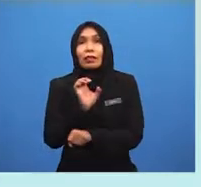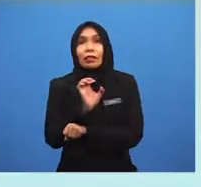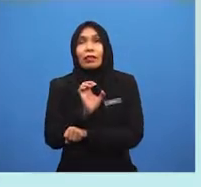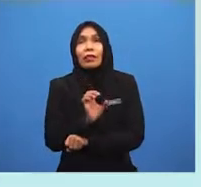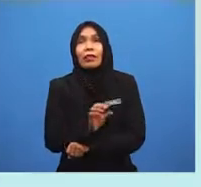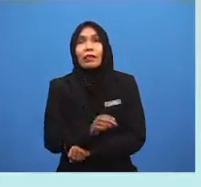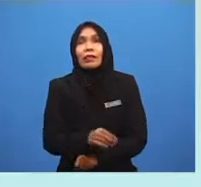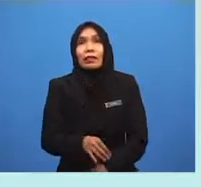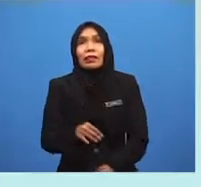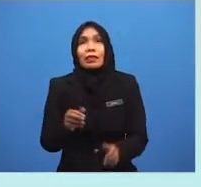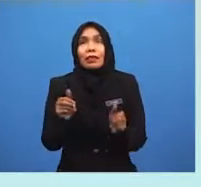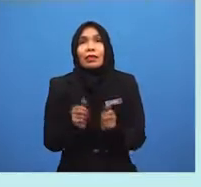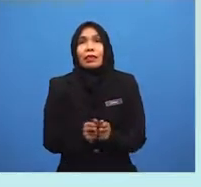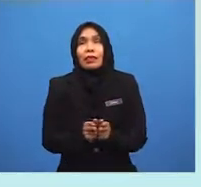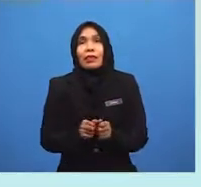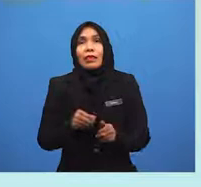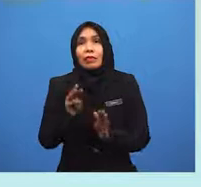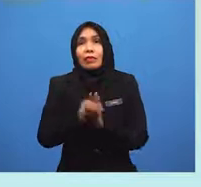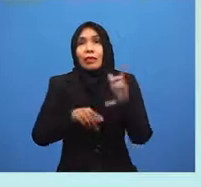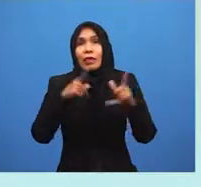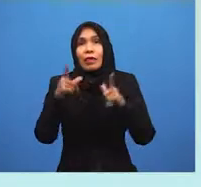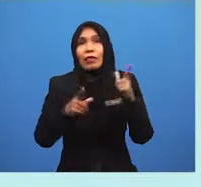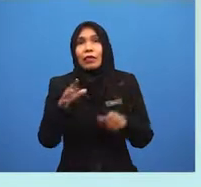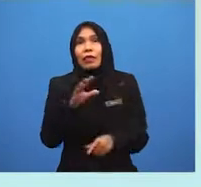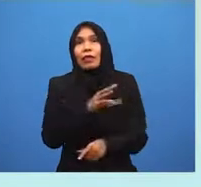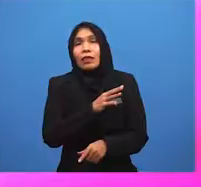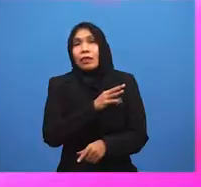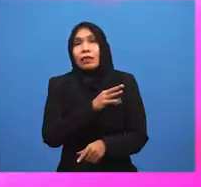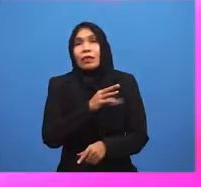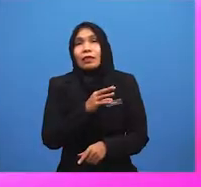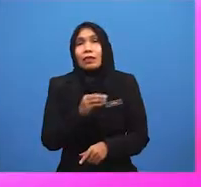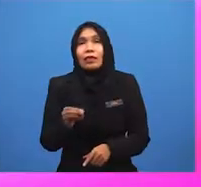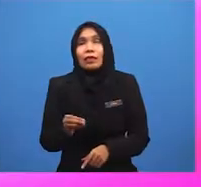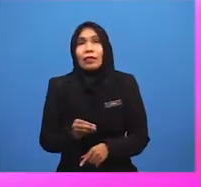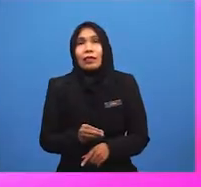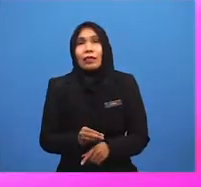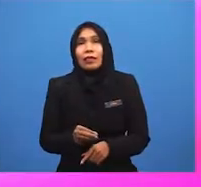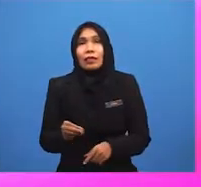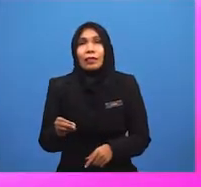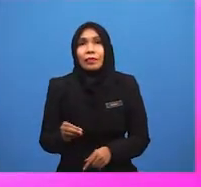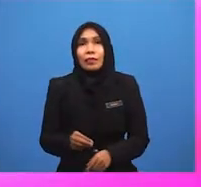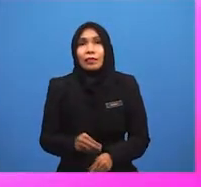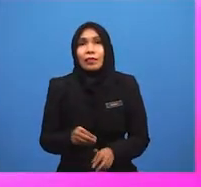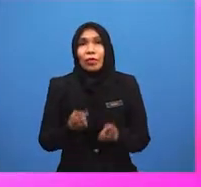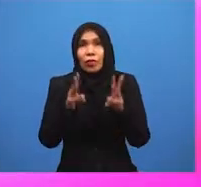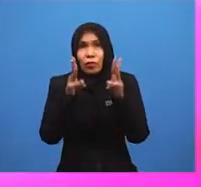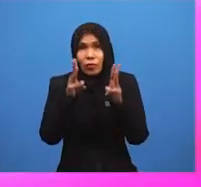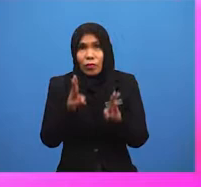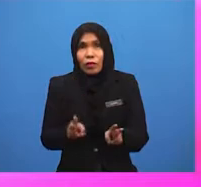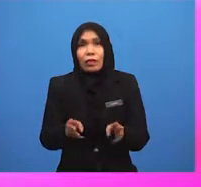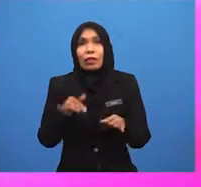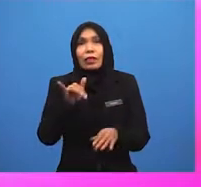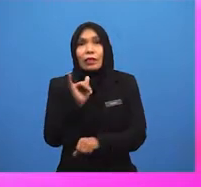menziarahi dan meluangkan masa dengan mereka. Baik, murid-murid, cuba